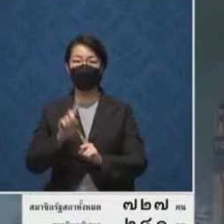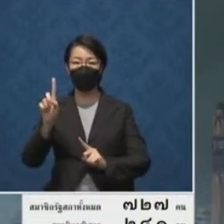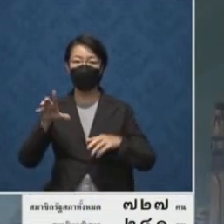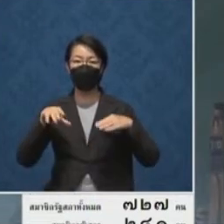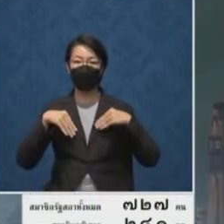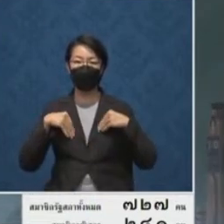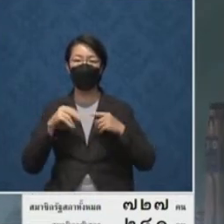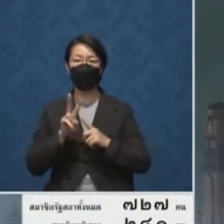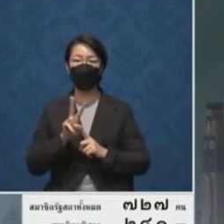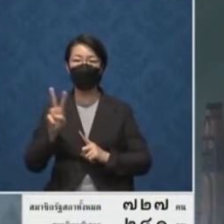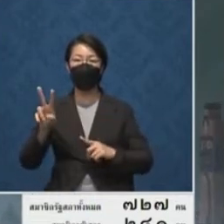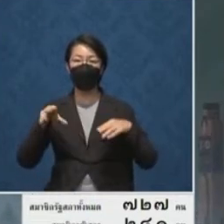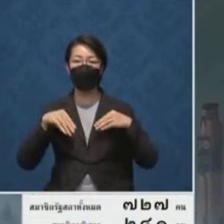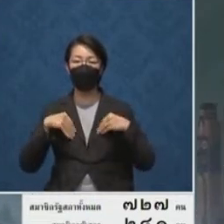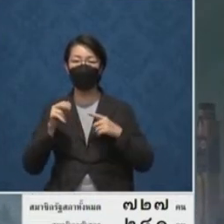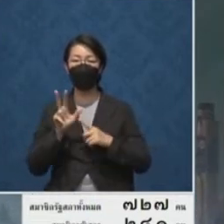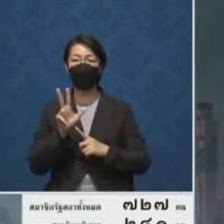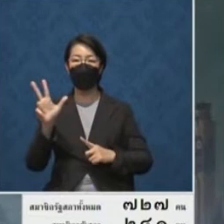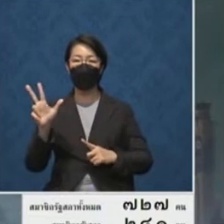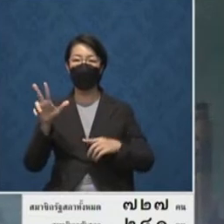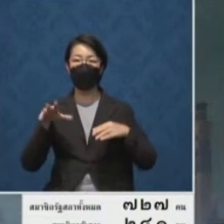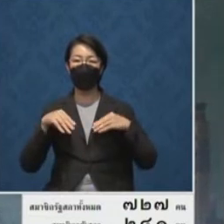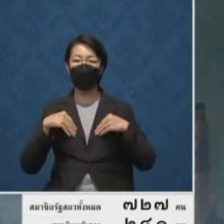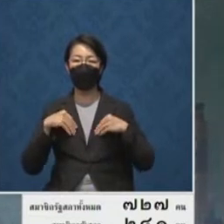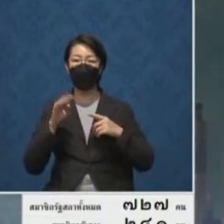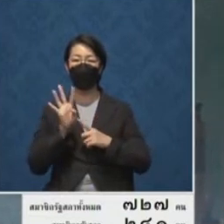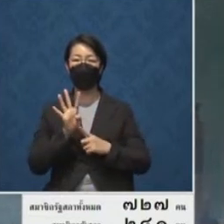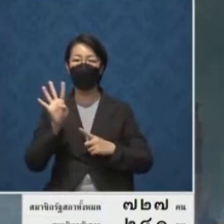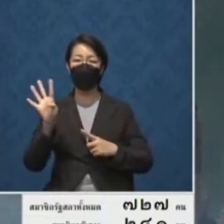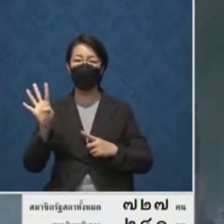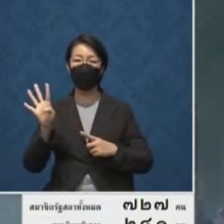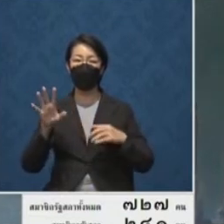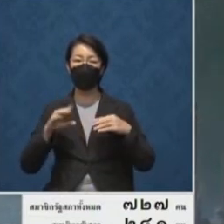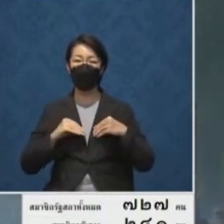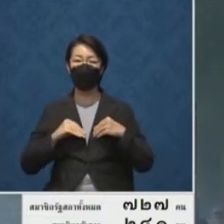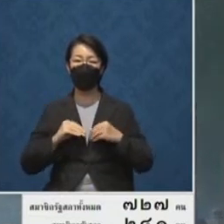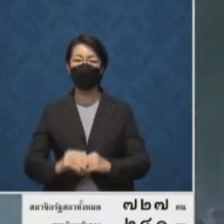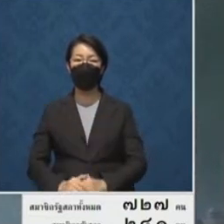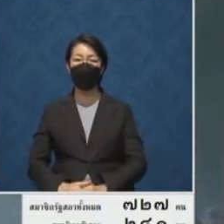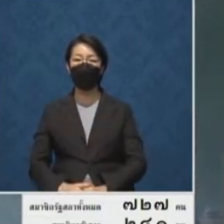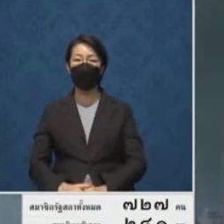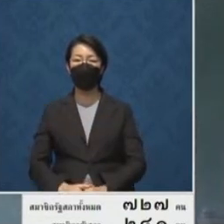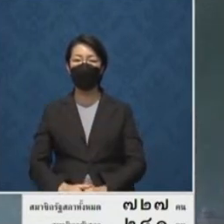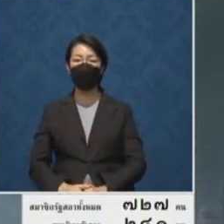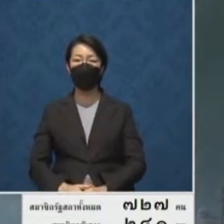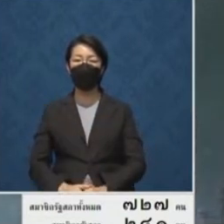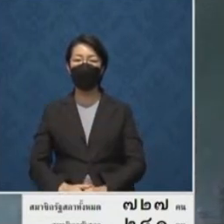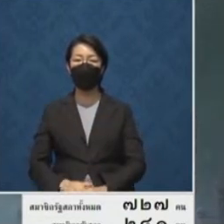์1รับหลักการ2รับหลักการ3รับหลักการ4รับหลักการ